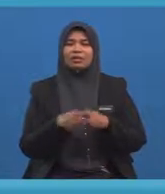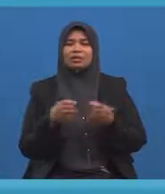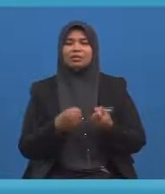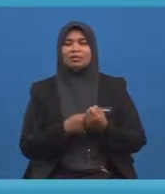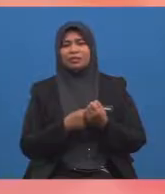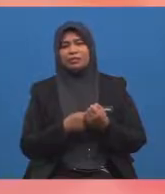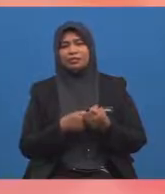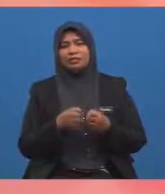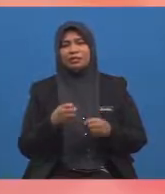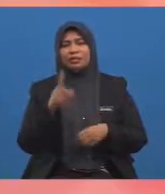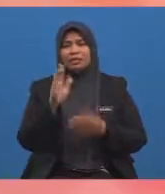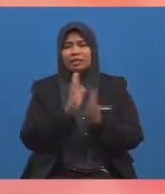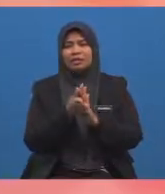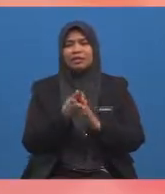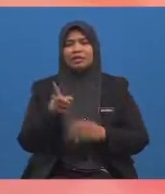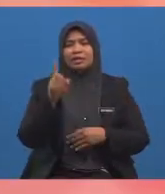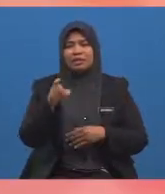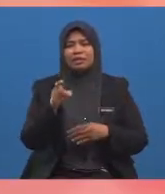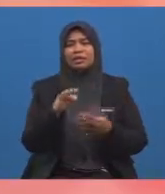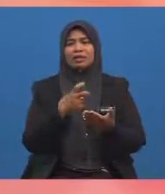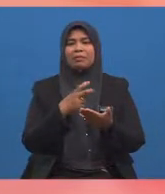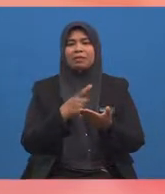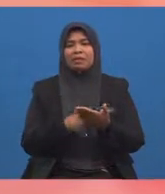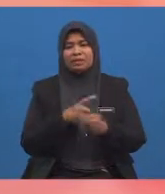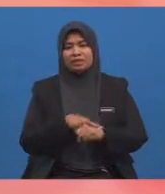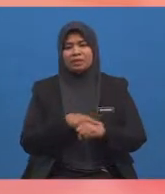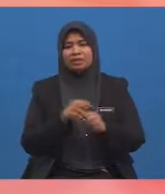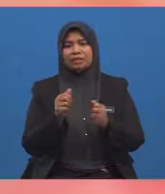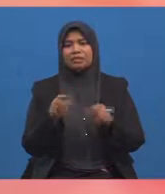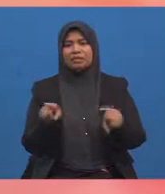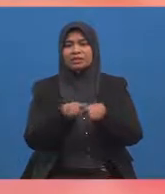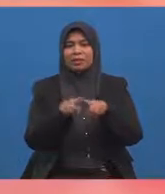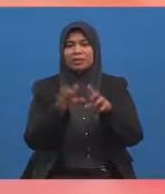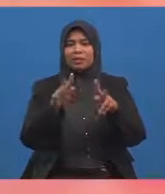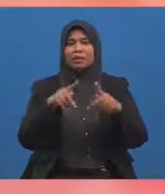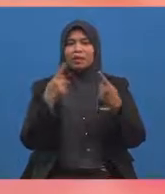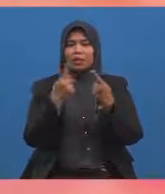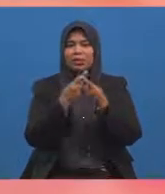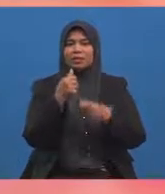rumah, pastikan kamu menghargai masa anda dengan ibu bapa kamu ya.